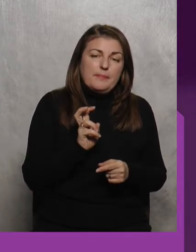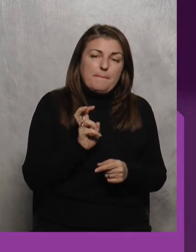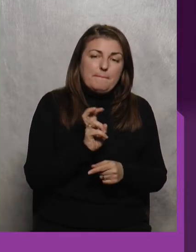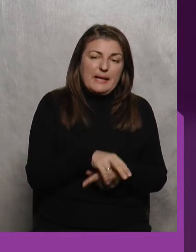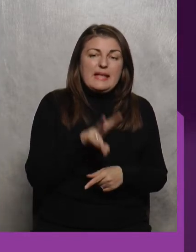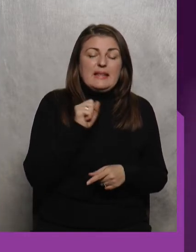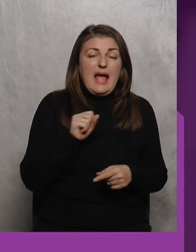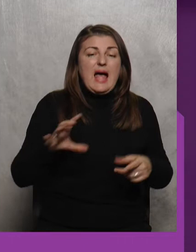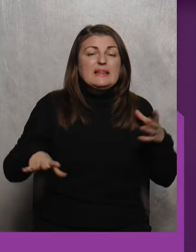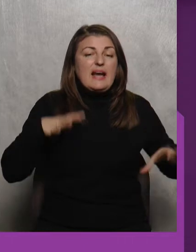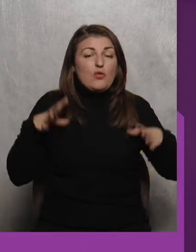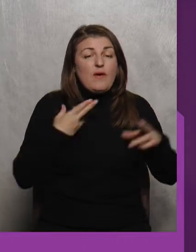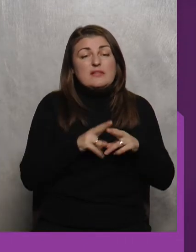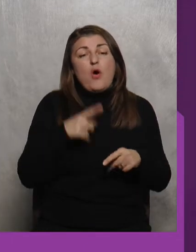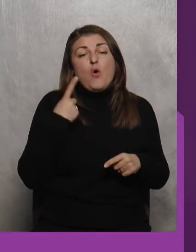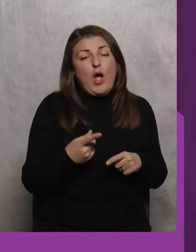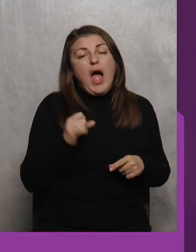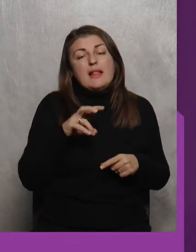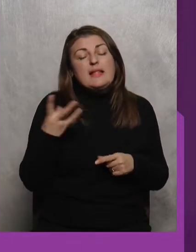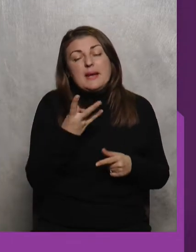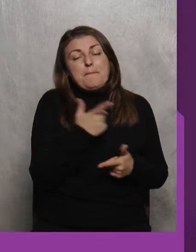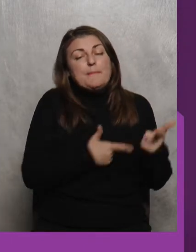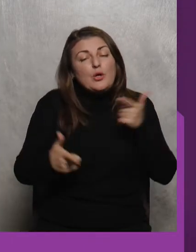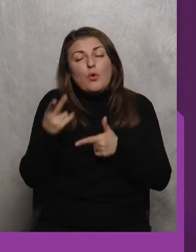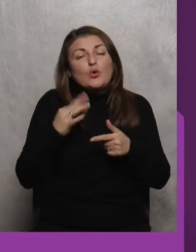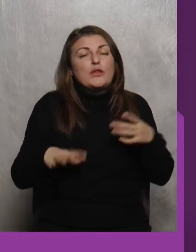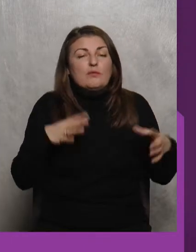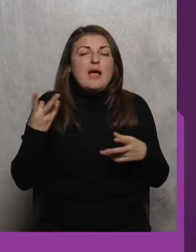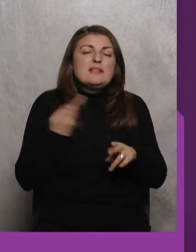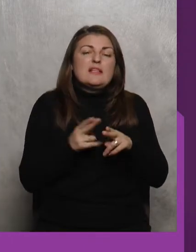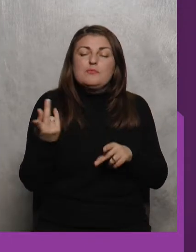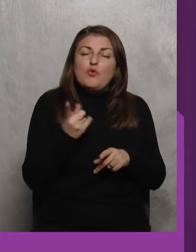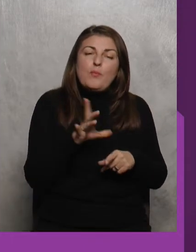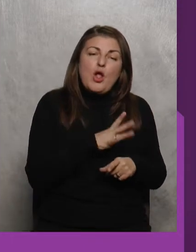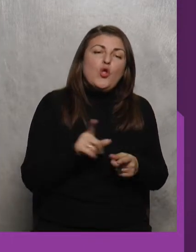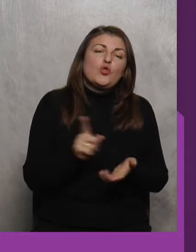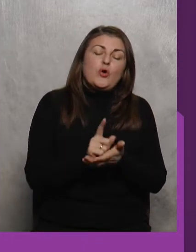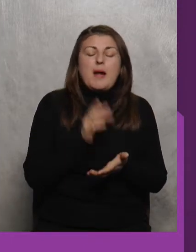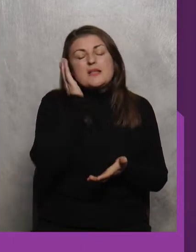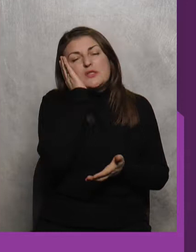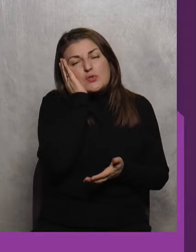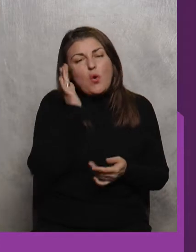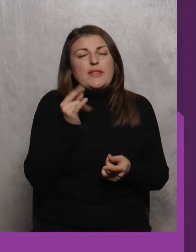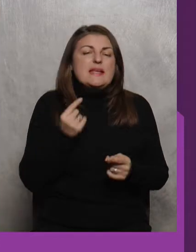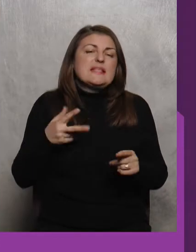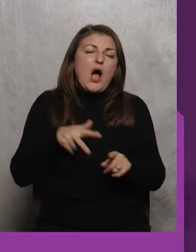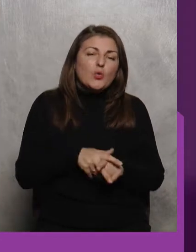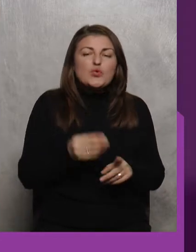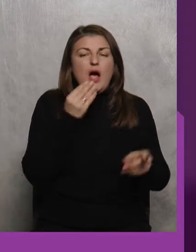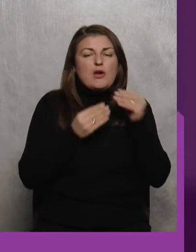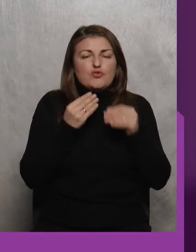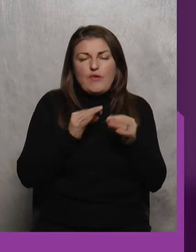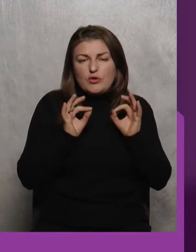прийти на тренування – це одне, але треба підготуватись до тренування. Це і треба, щоб був і нормальний сон, і загрузка,